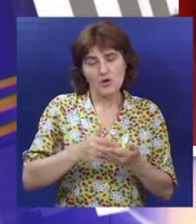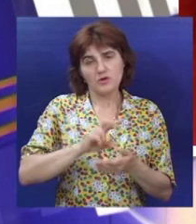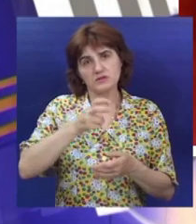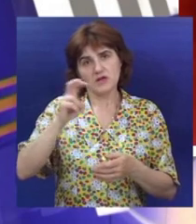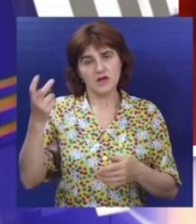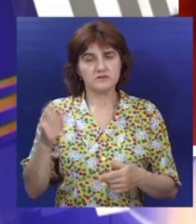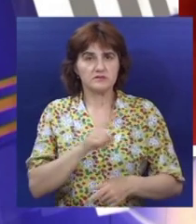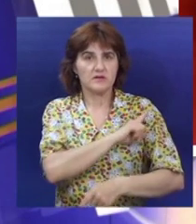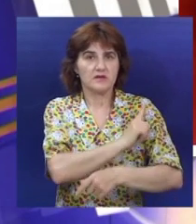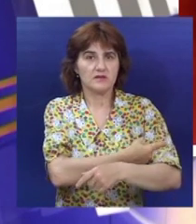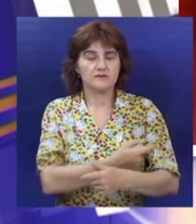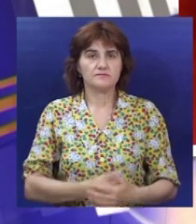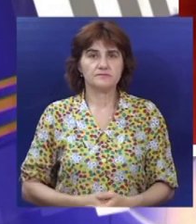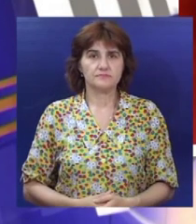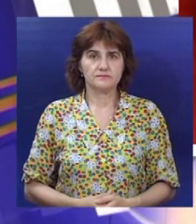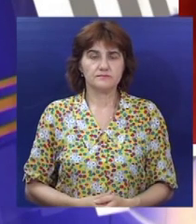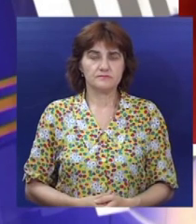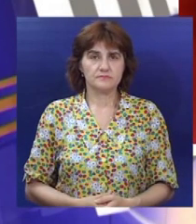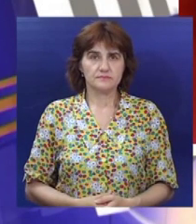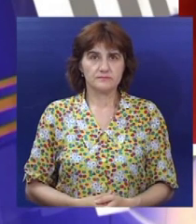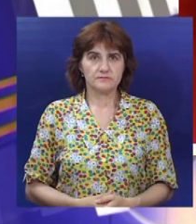korištenje sekundarnih sirovina.